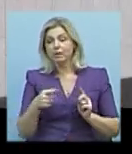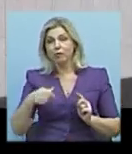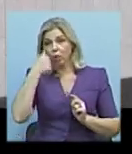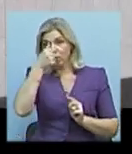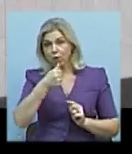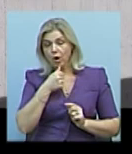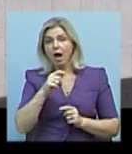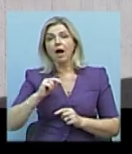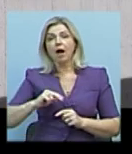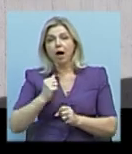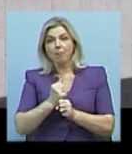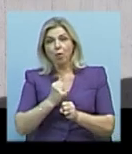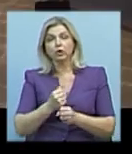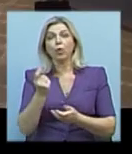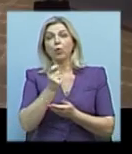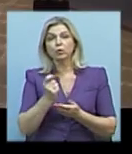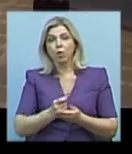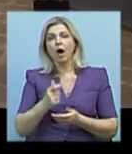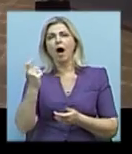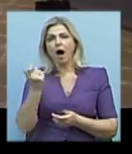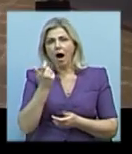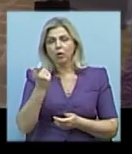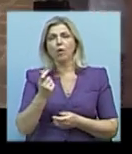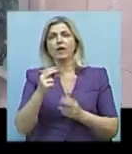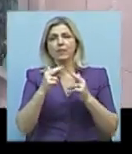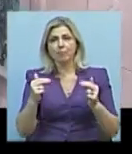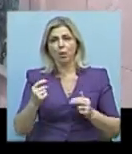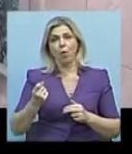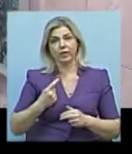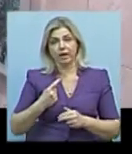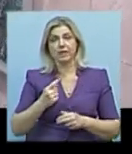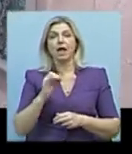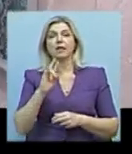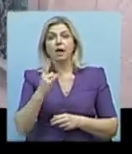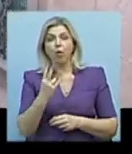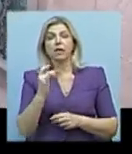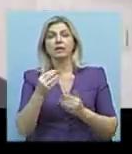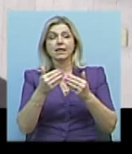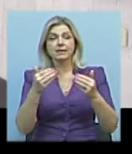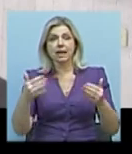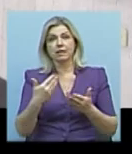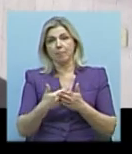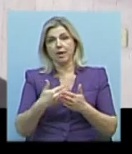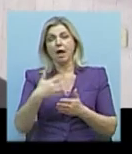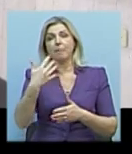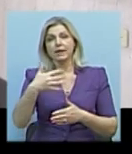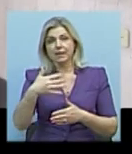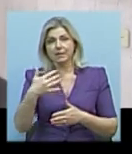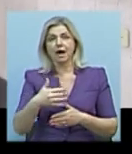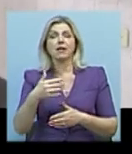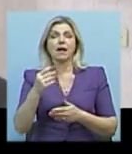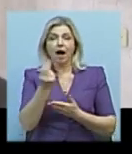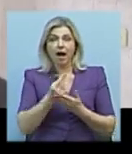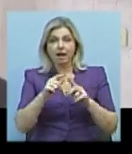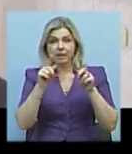роботи художників бачили глядачі у Харкові, Дніпрі та Одесі. В Миколаєві на стінах та вітринах понад 50 живописних та графічних